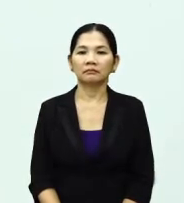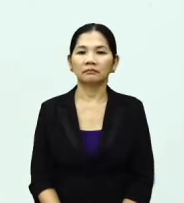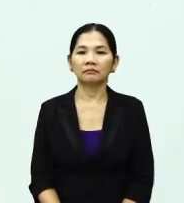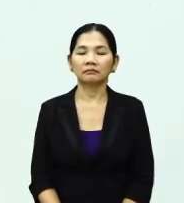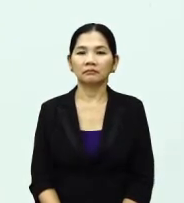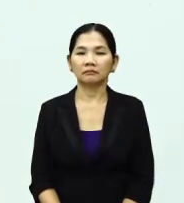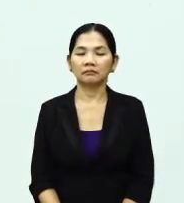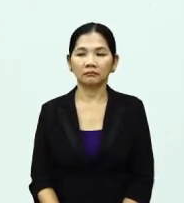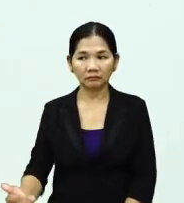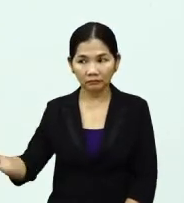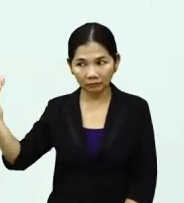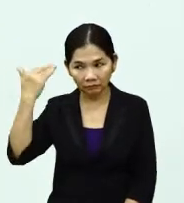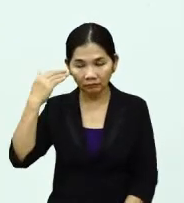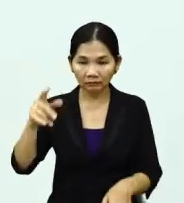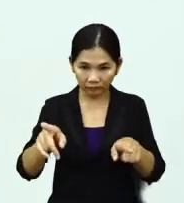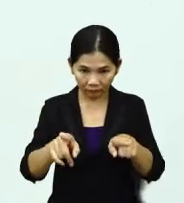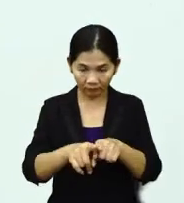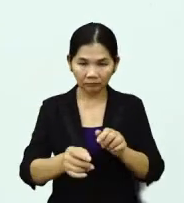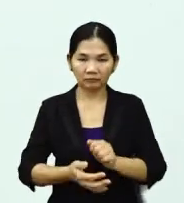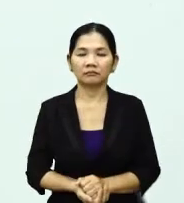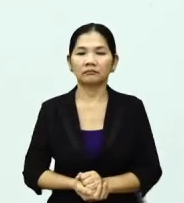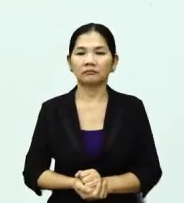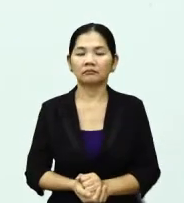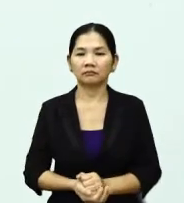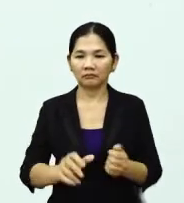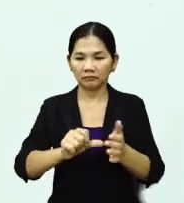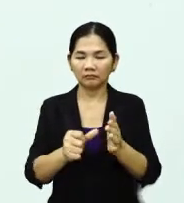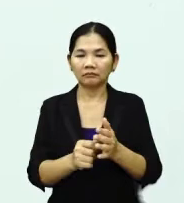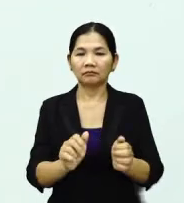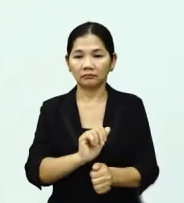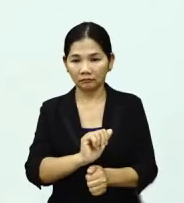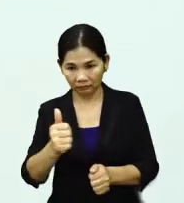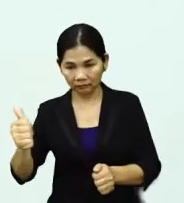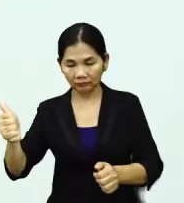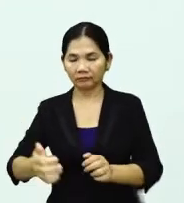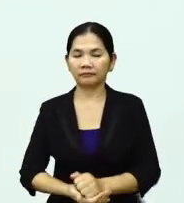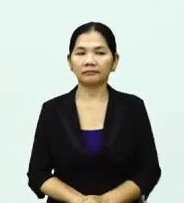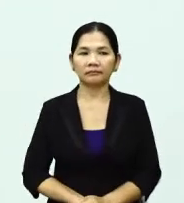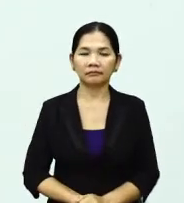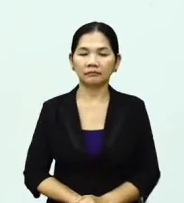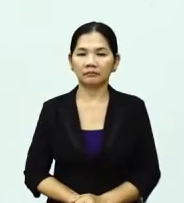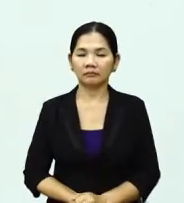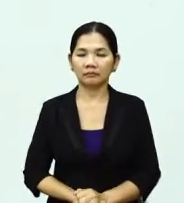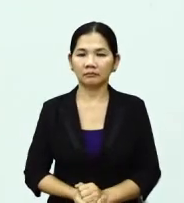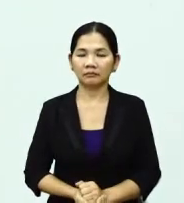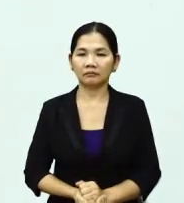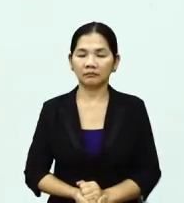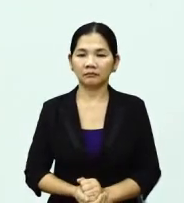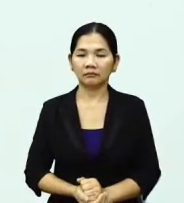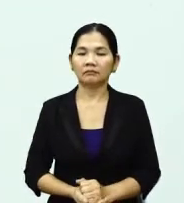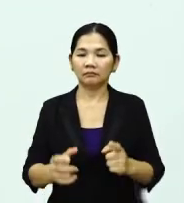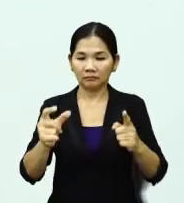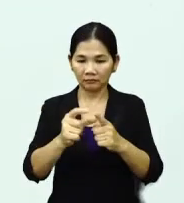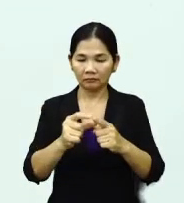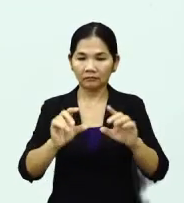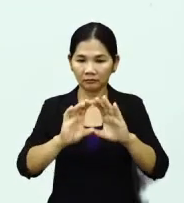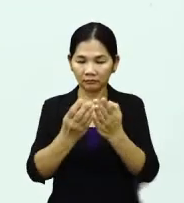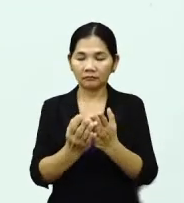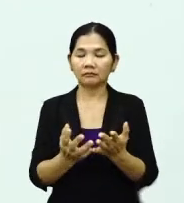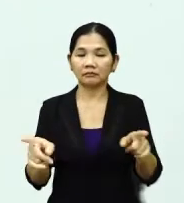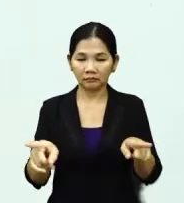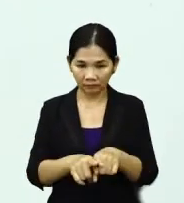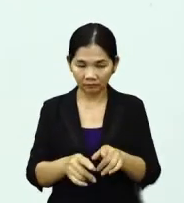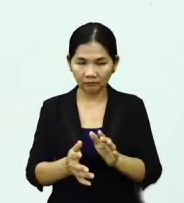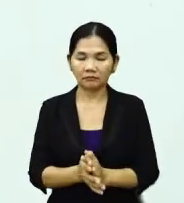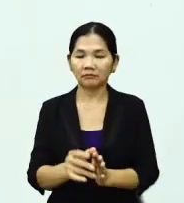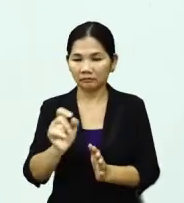Chà bị sâu đốt chẳng mình ha. Sâu đôi khí nế bằng tay bên mình nây nây xây xây khí nế. Vậy khá ai thả bị đôi khí nế của bạn có miền này. Tại